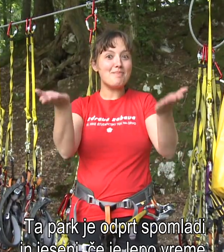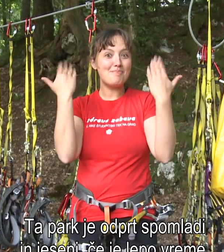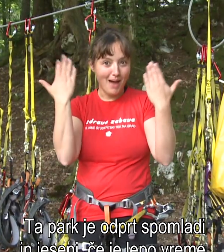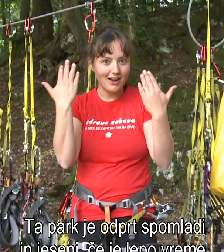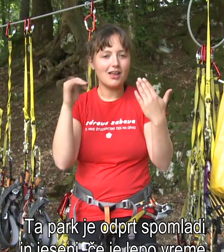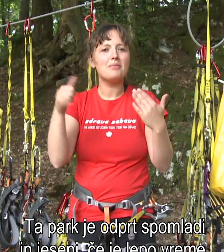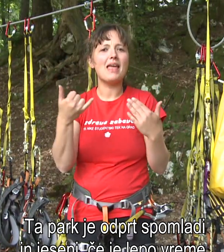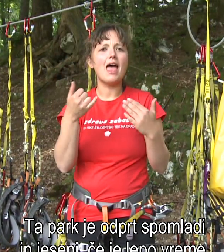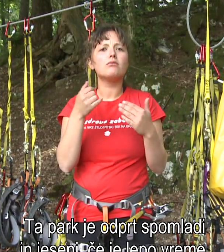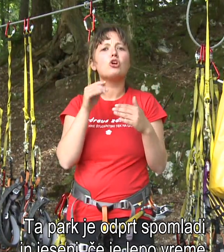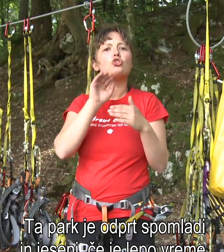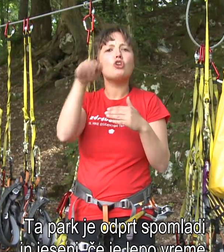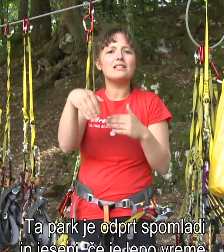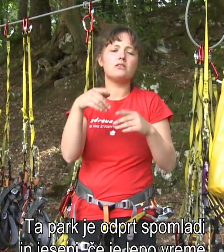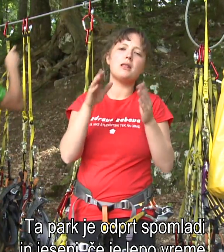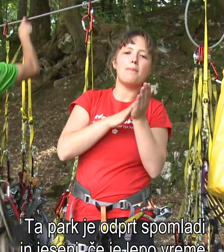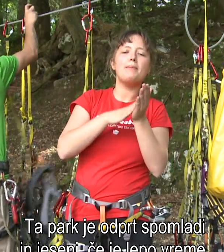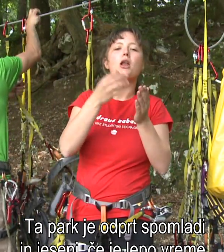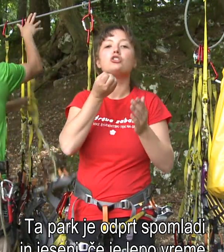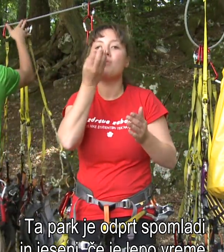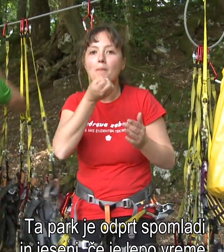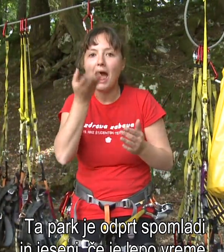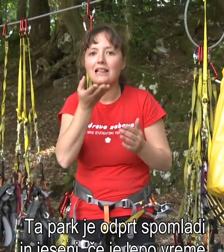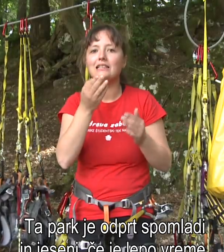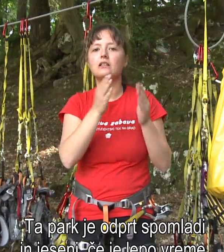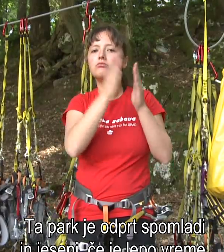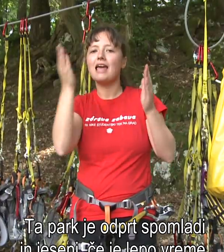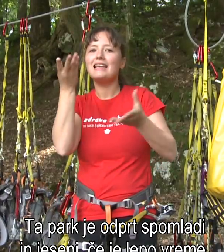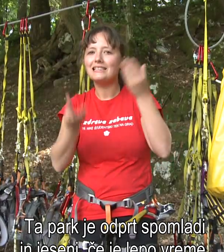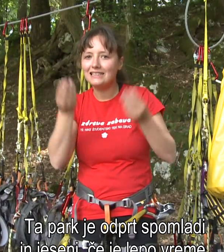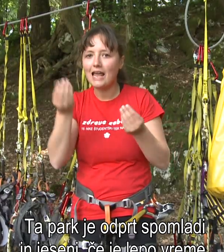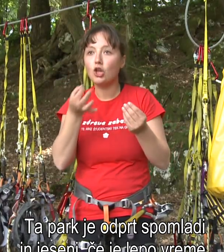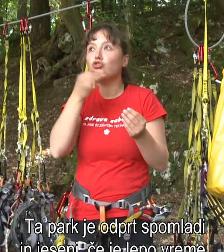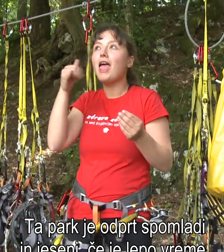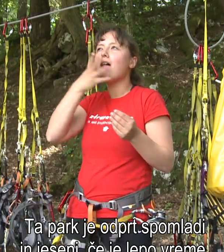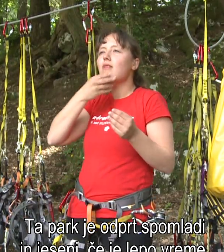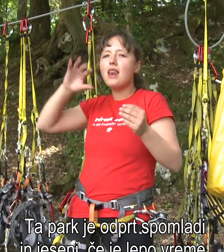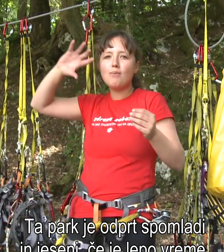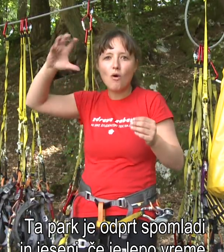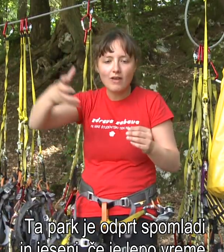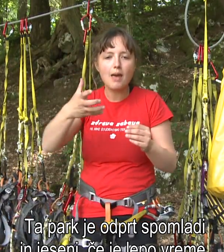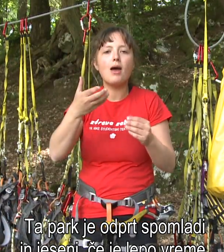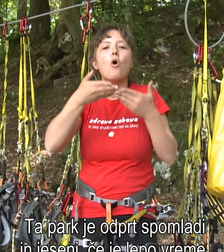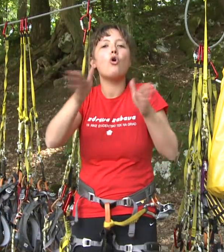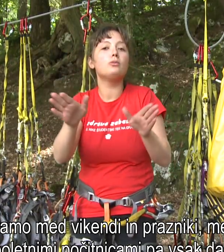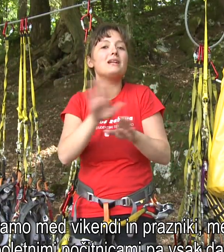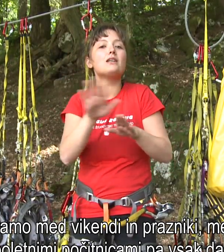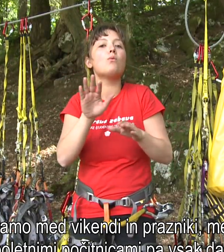Ta park je še mladi, učenice, lepo